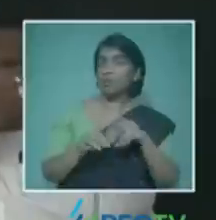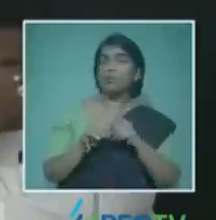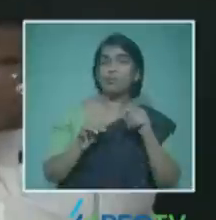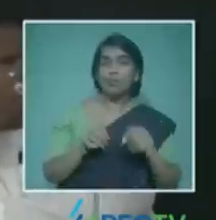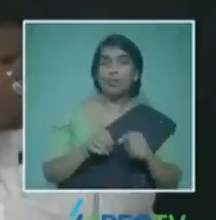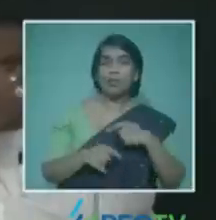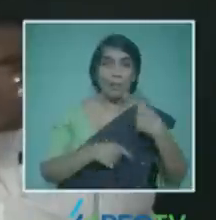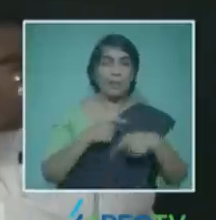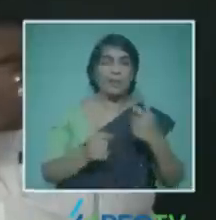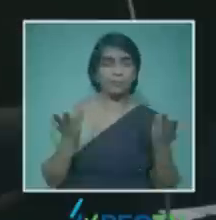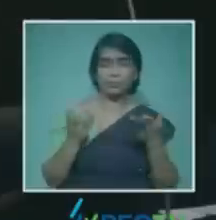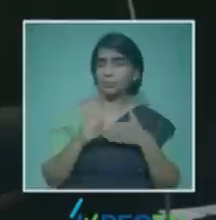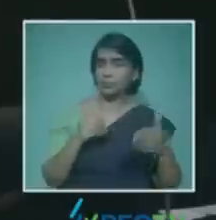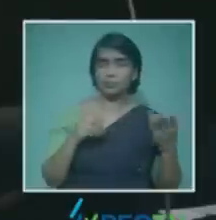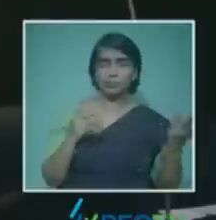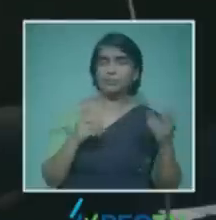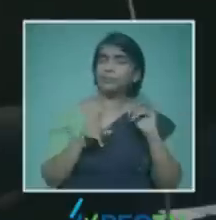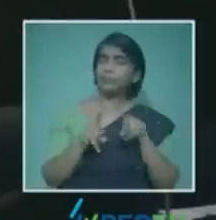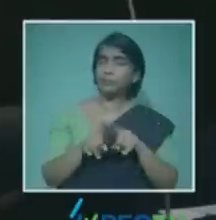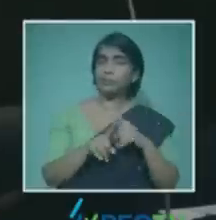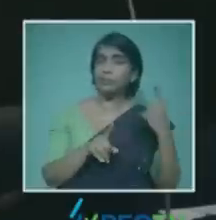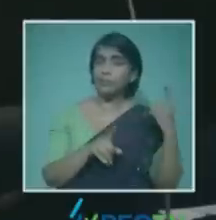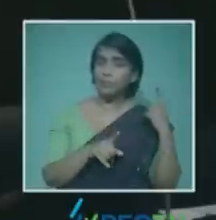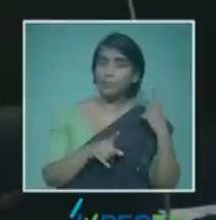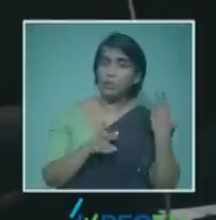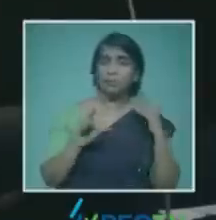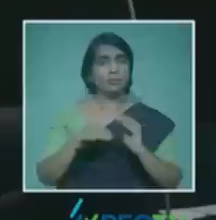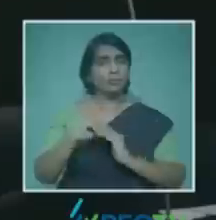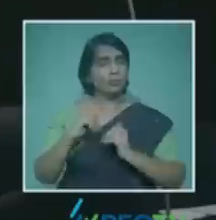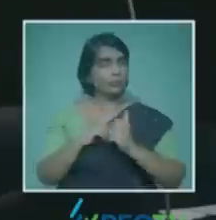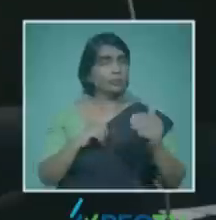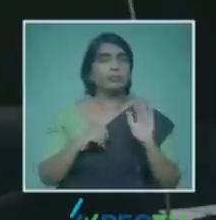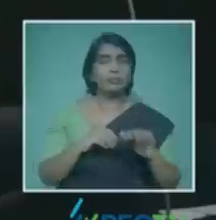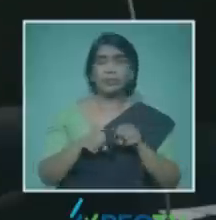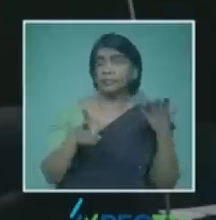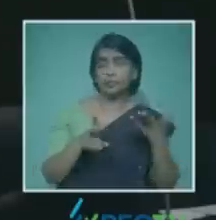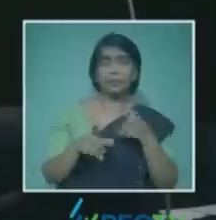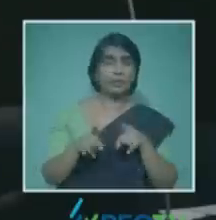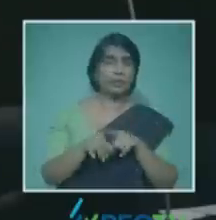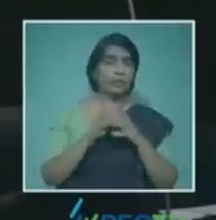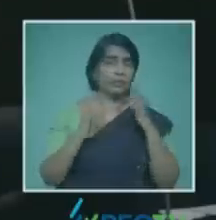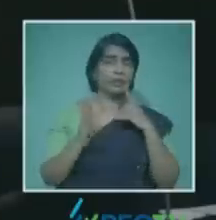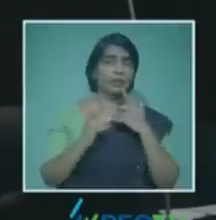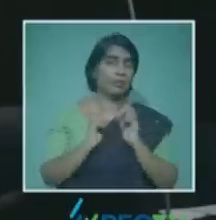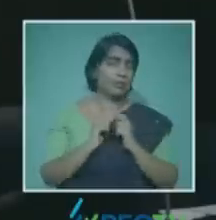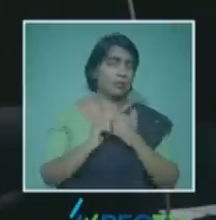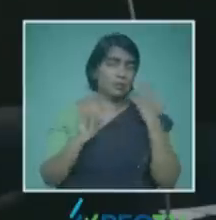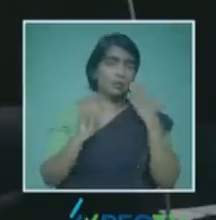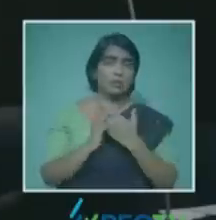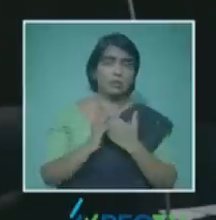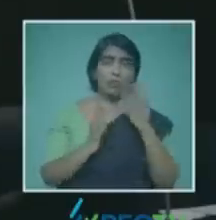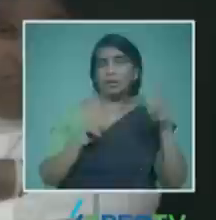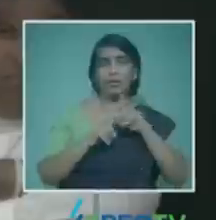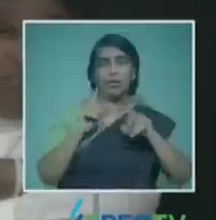මැෂින් 200ක් දැනට නිකුත් කරලා තියෙනවා. යම්කිසි හමුදාව මට්ටමෙන්ම ක්‍රමවේදයක් හදලා මේ පැතිරීම වළක්වන සංග්‍රාමයක් හැටියට සලකන්න නැත්නම් මුළු පොල්